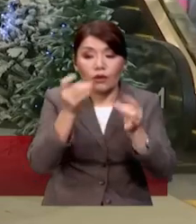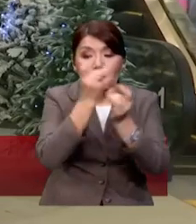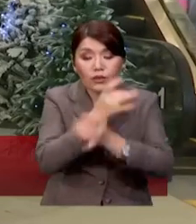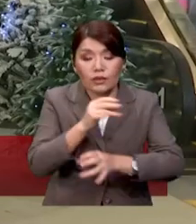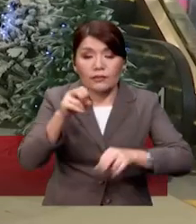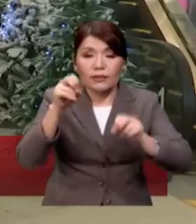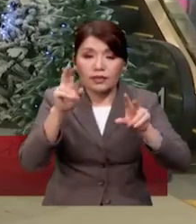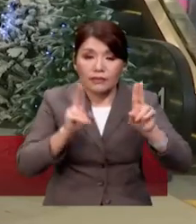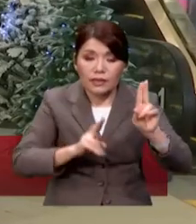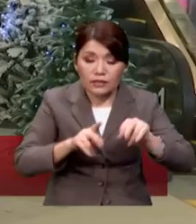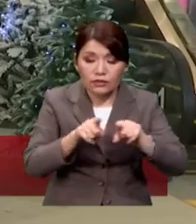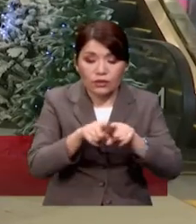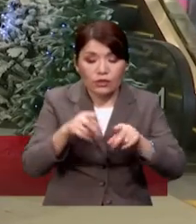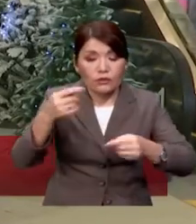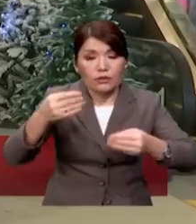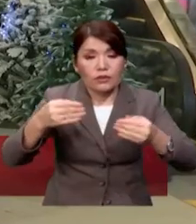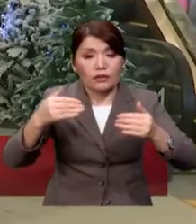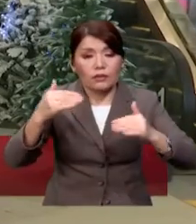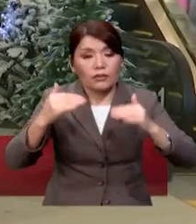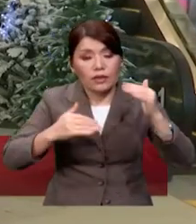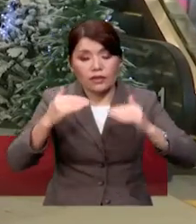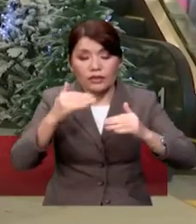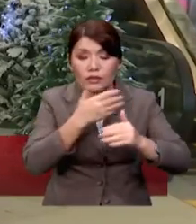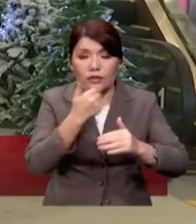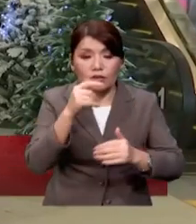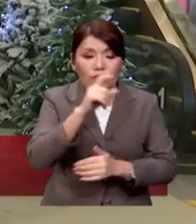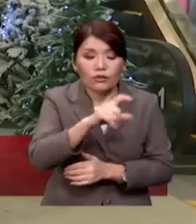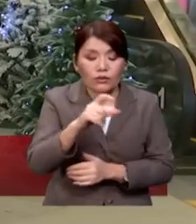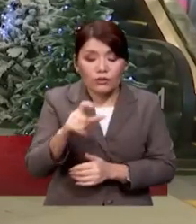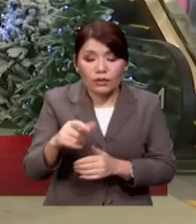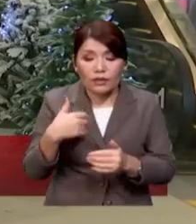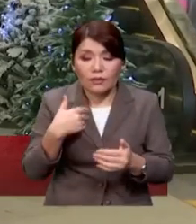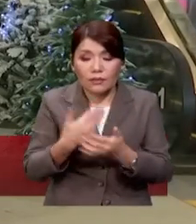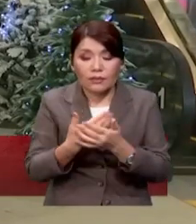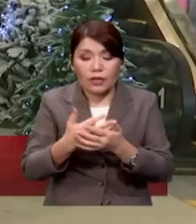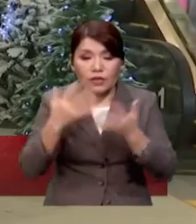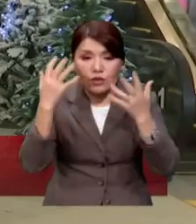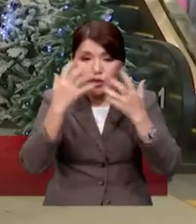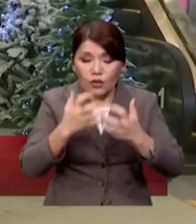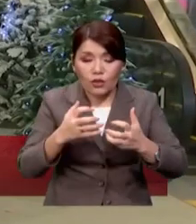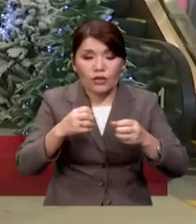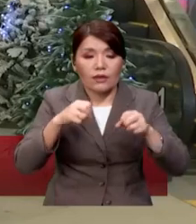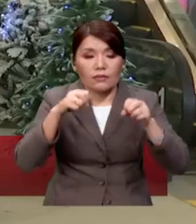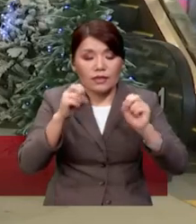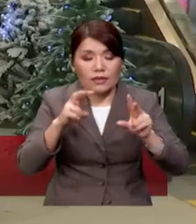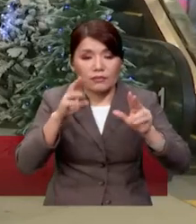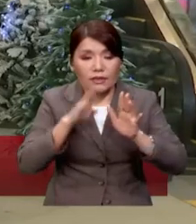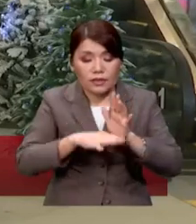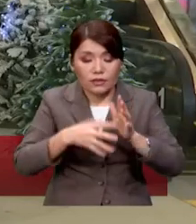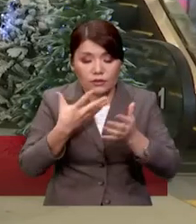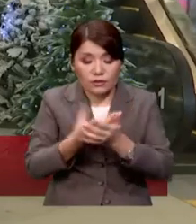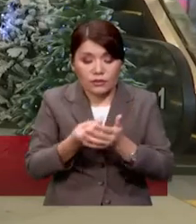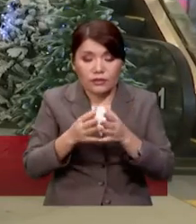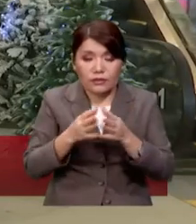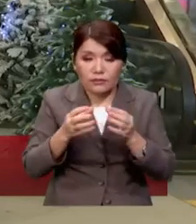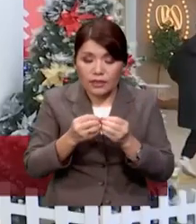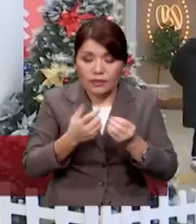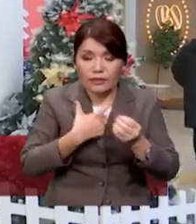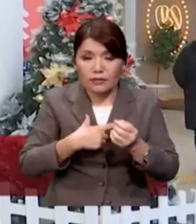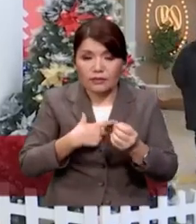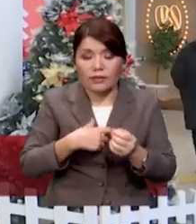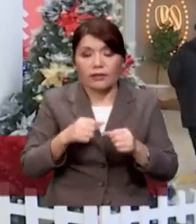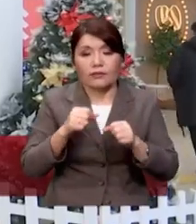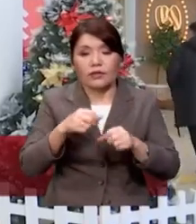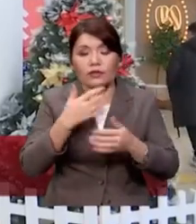безопасности находится не на должном уровне, то есть люди еще не совсем осознанно подходят к безопасности своей семьи, себя в целом, окружающих.